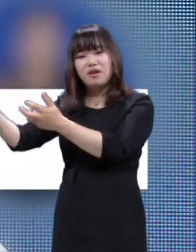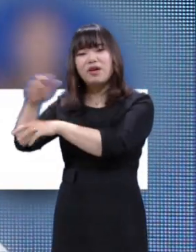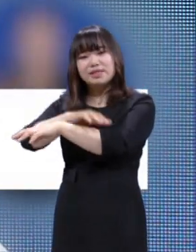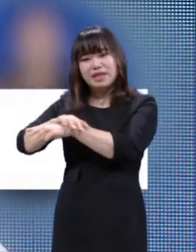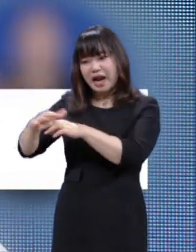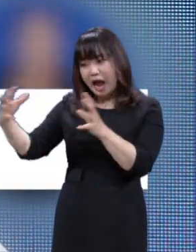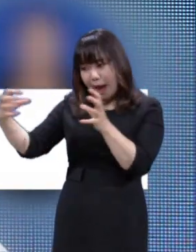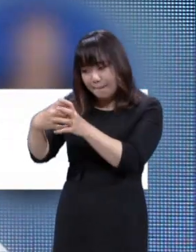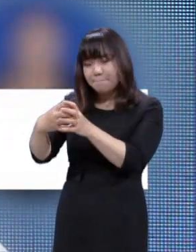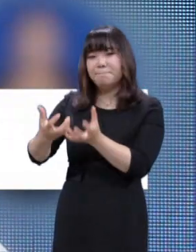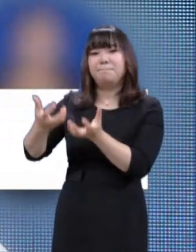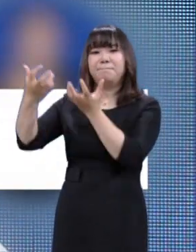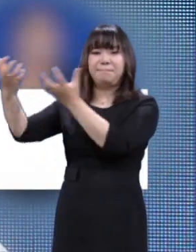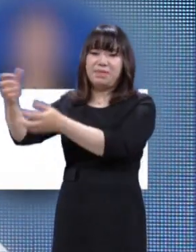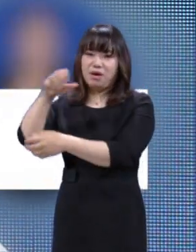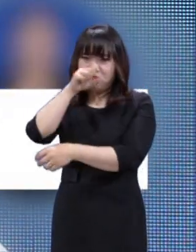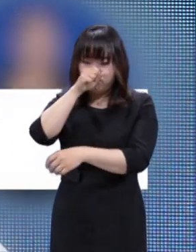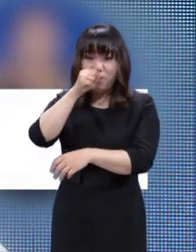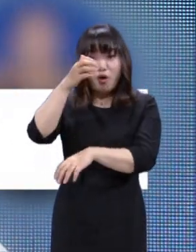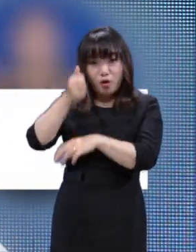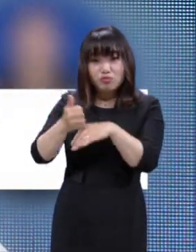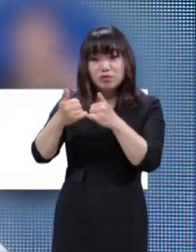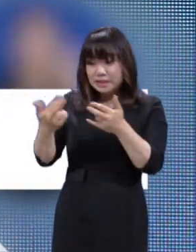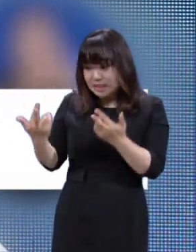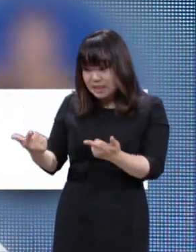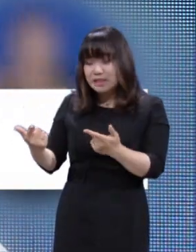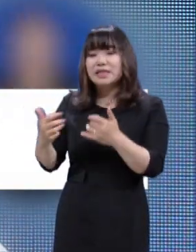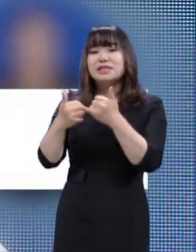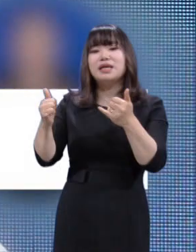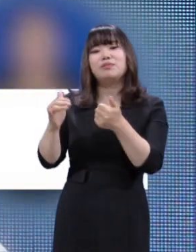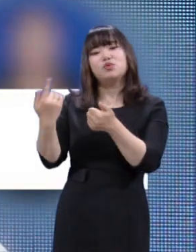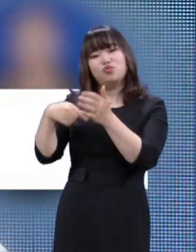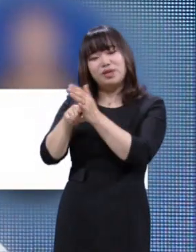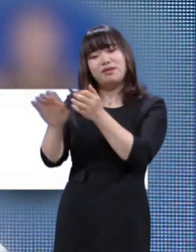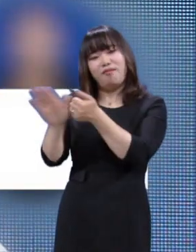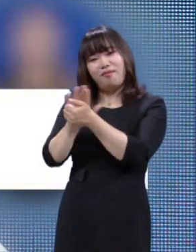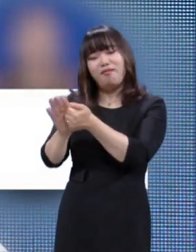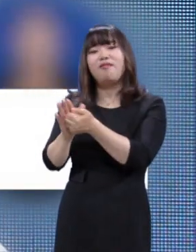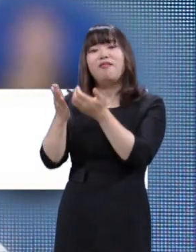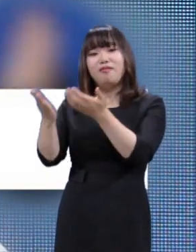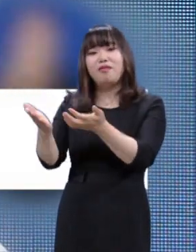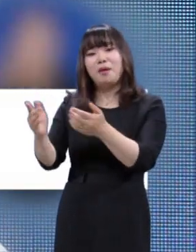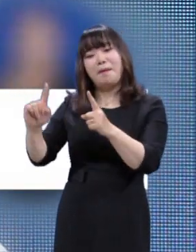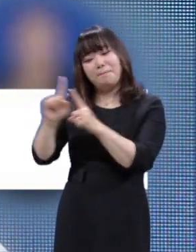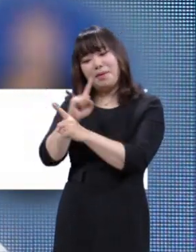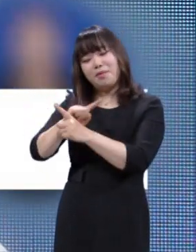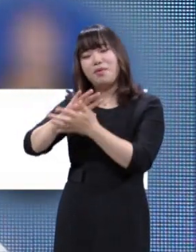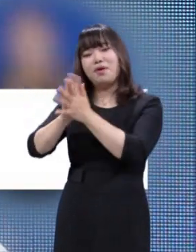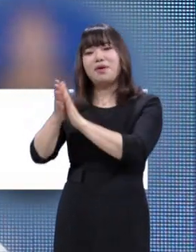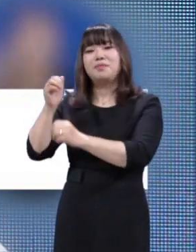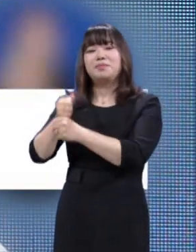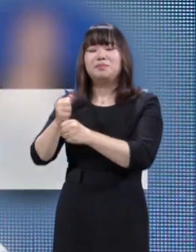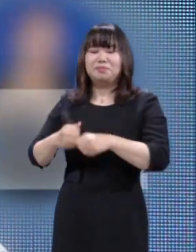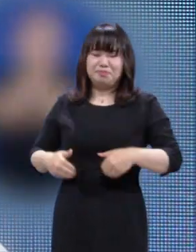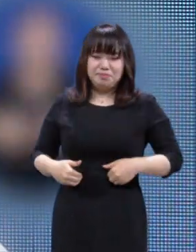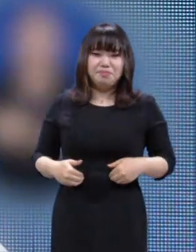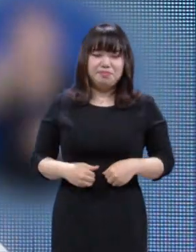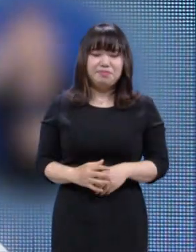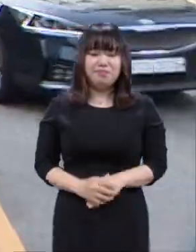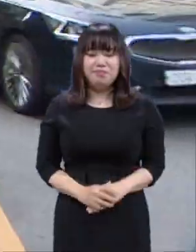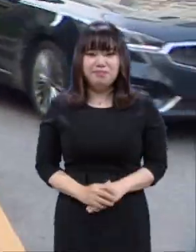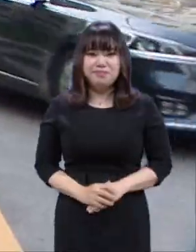추진하고 그 지역은 주민들을 위한 아주 멋들어진 공간으로 잘 활용해야 된다 이렇게 생각합니다.